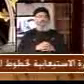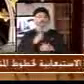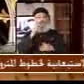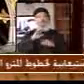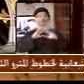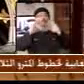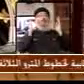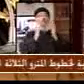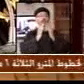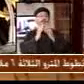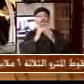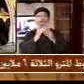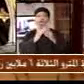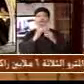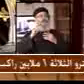كل ده لم يمنحها.